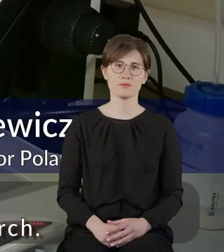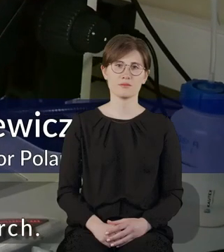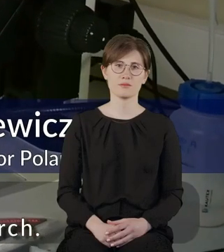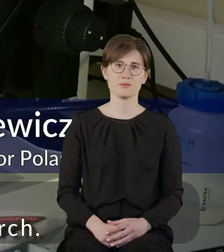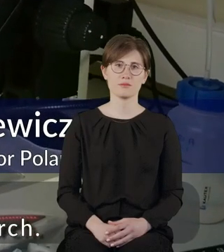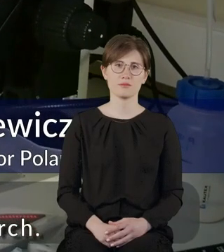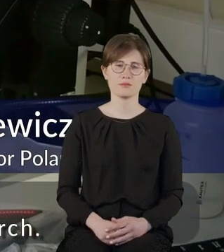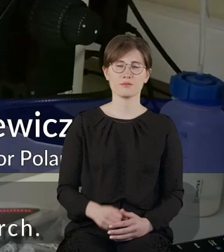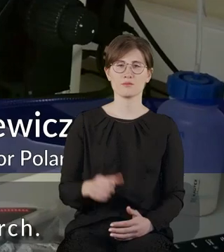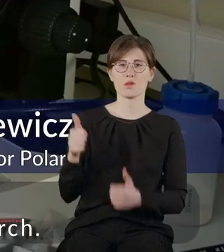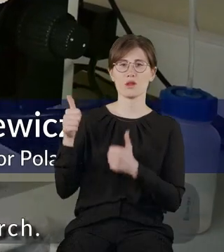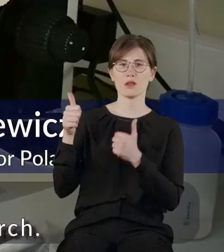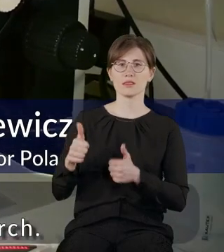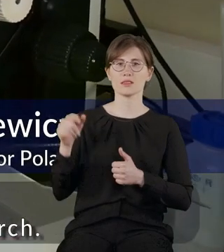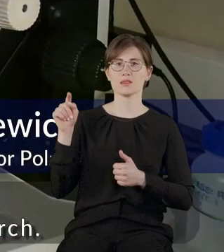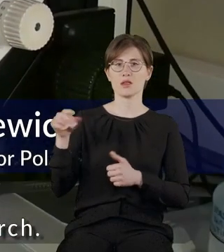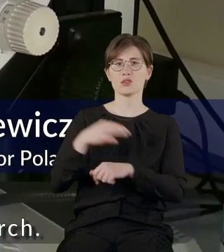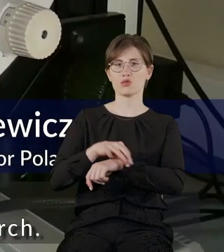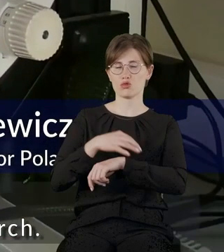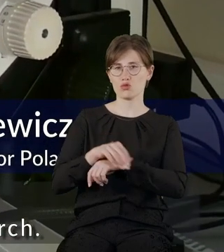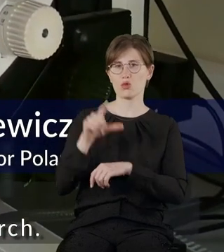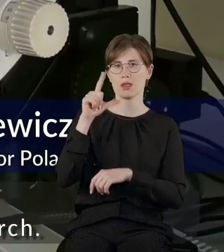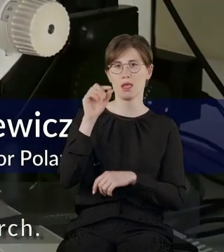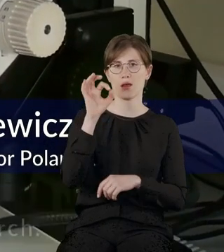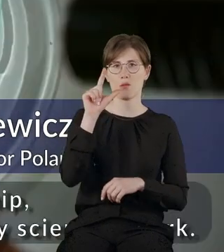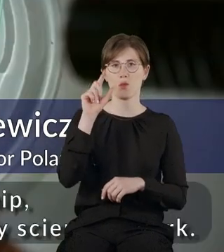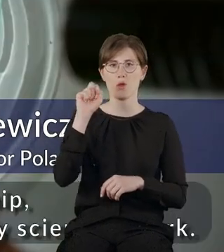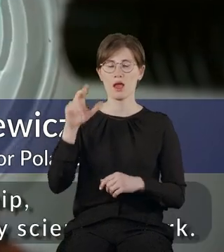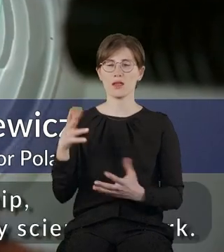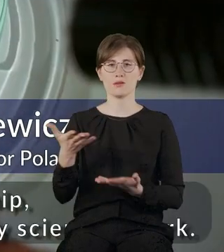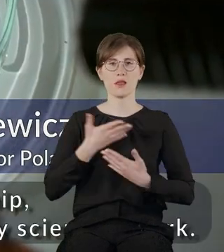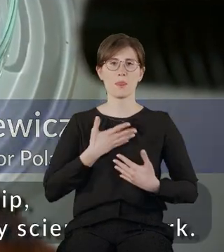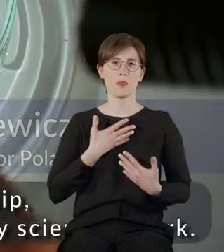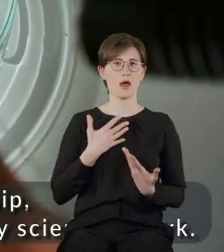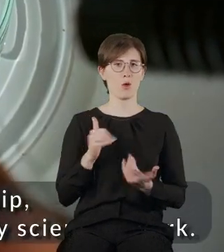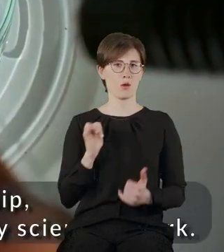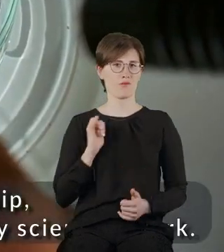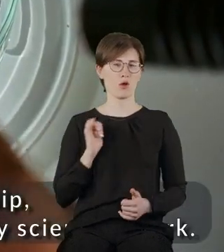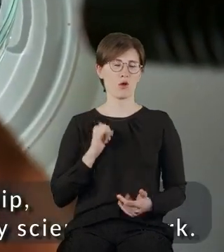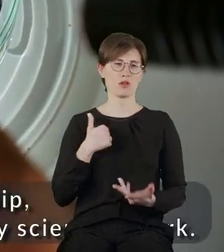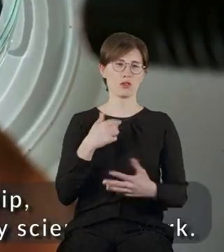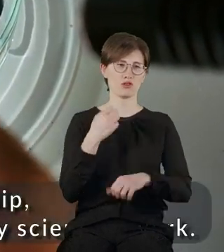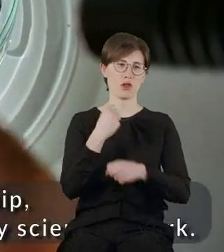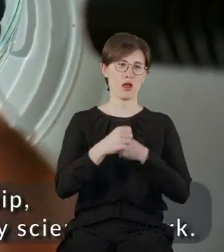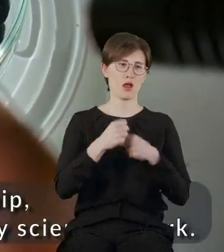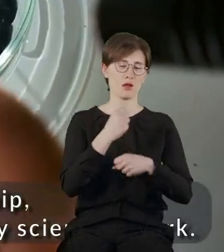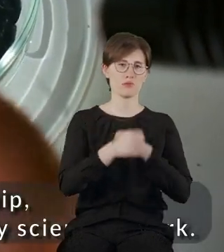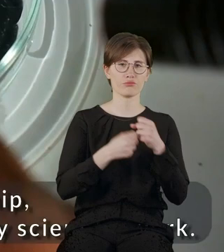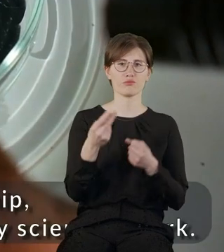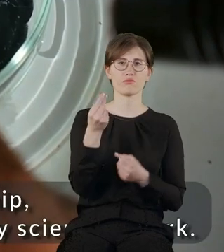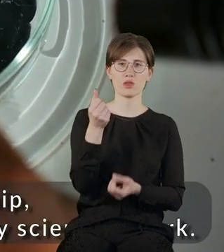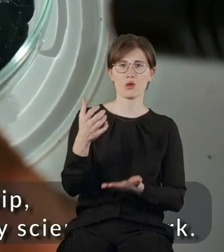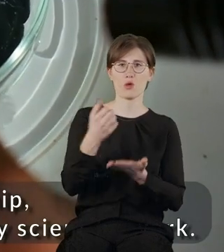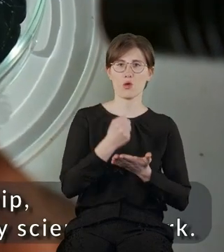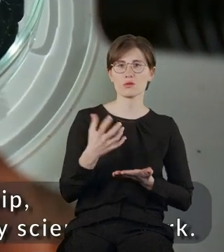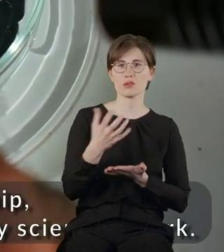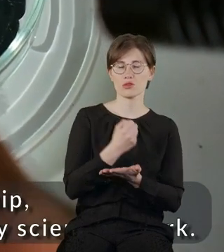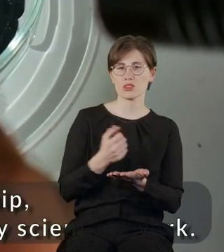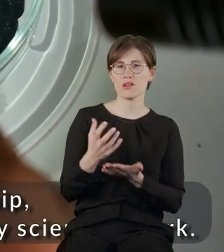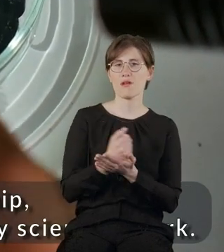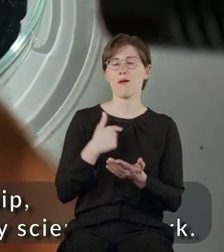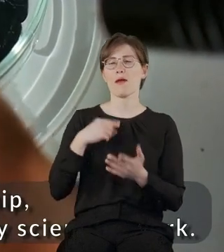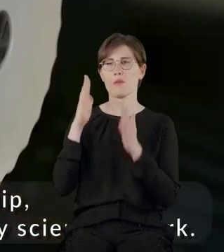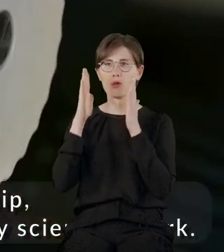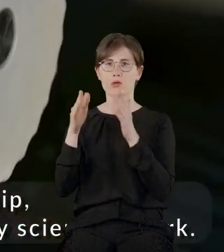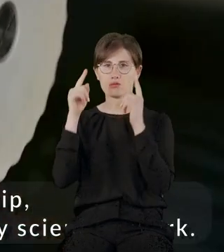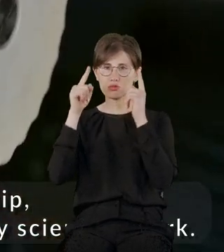Centrum Studiów Polarnych przede wszystkim zapewniło mi komfort. Przez te 4 lata, kiedy otrzymywałem stypendium, mogłem spokojnie pracować i skupiać się przede wszystkim na swojej